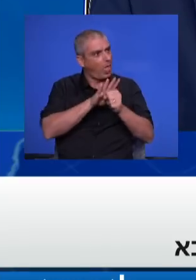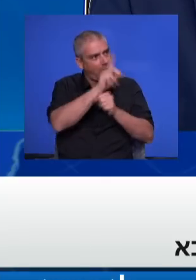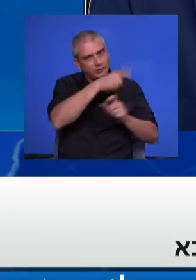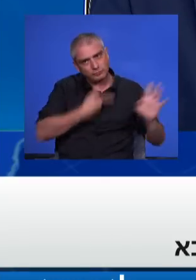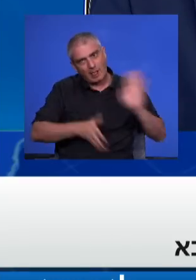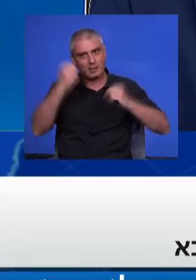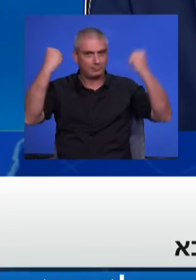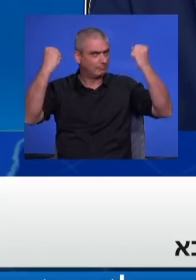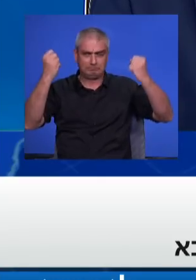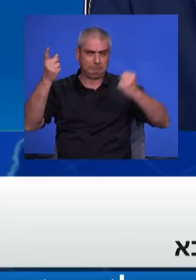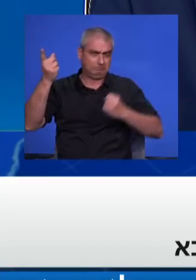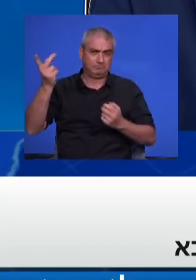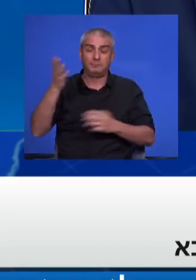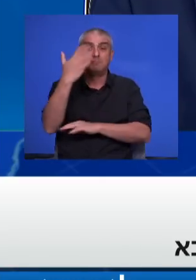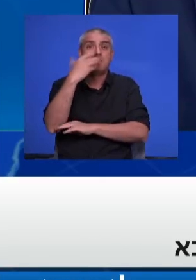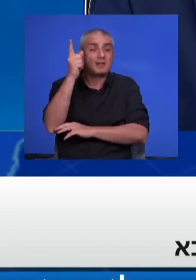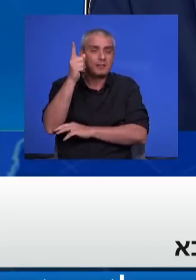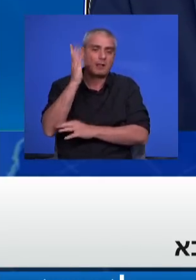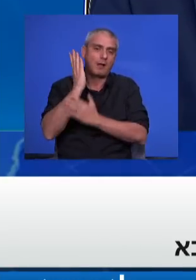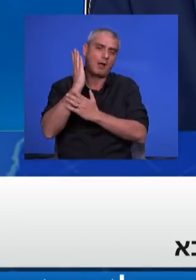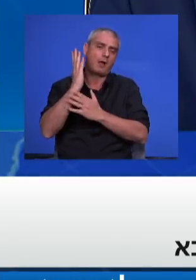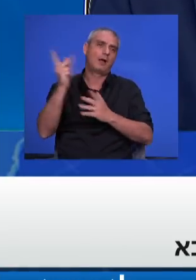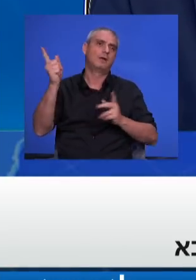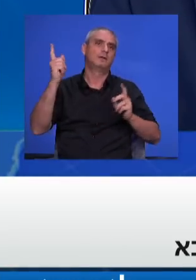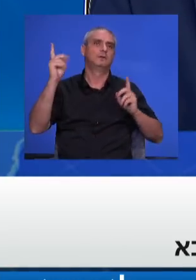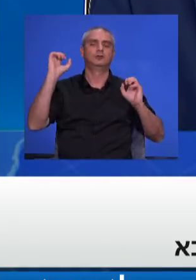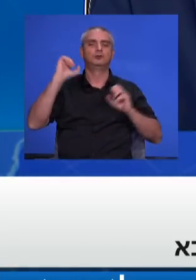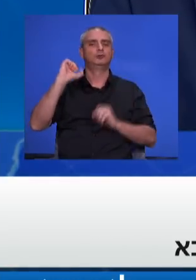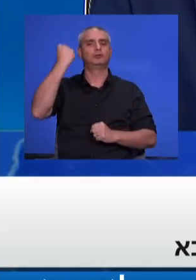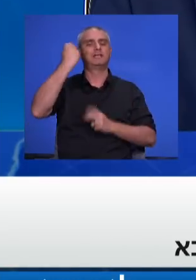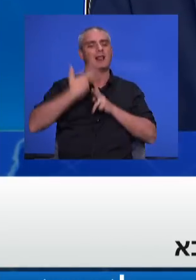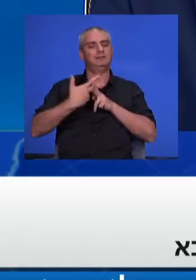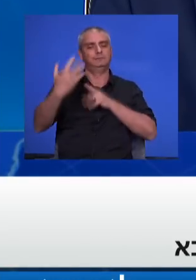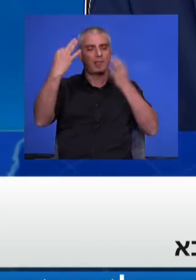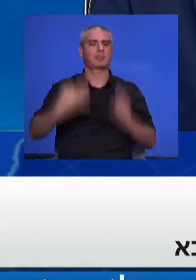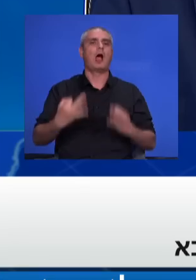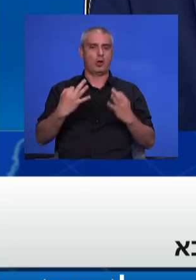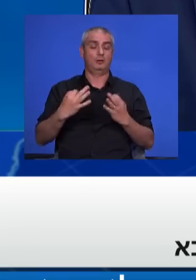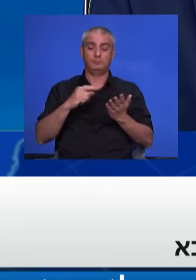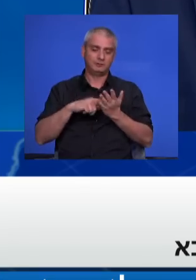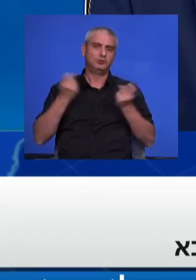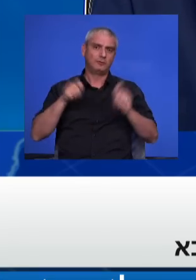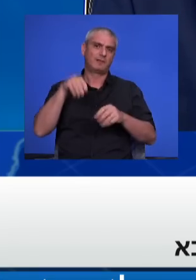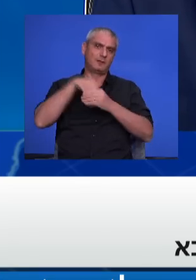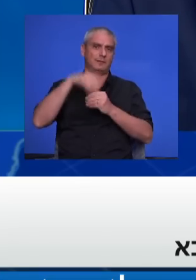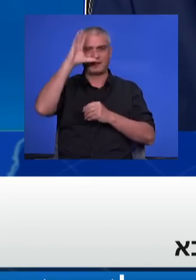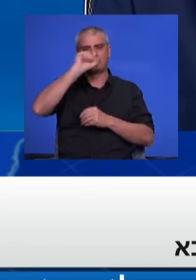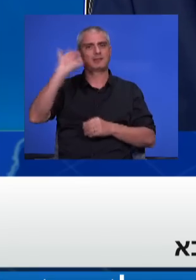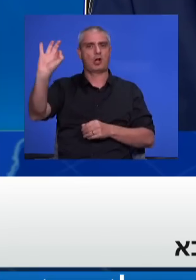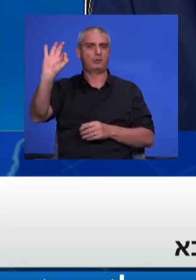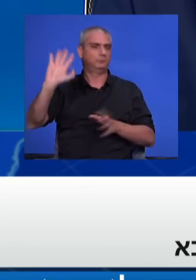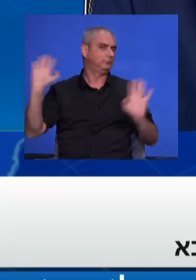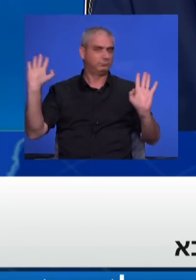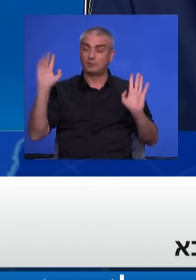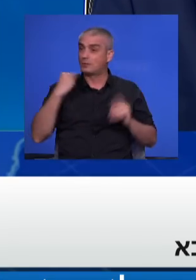אחרים, זה מדינה שגדלה לסוציאליזם הטהור, ולכן השביתה היא חלק מהאידיאולוגיה שלהם, שלא, שוב